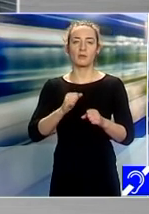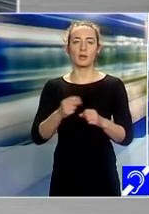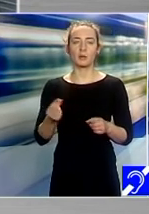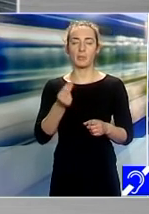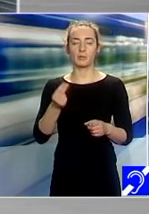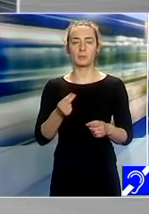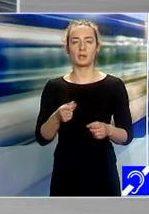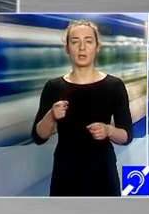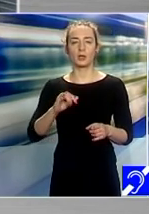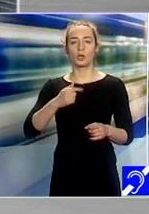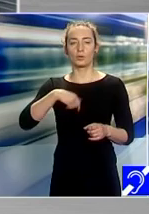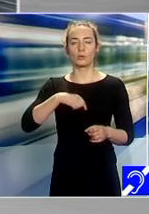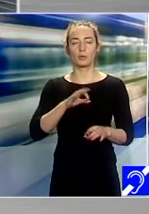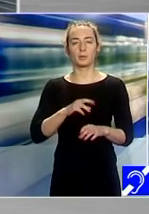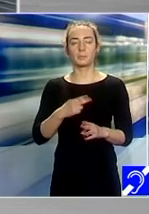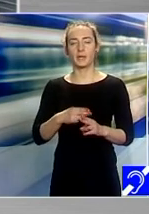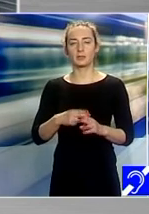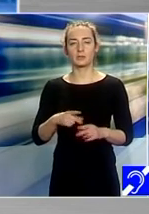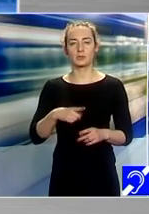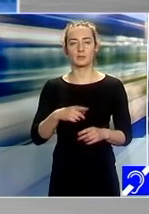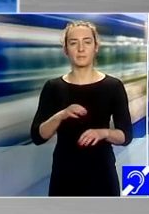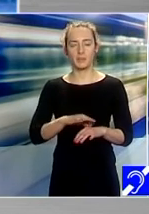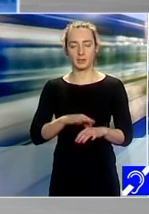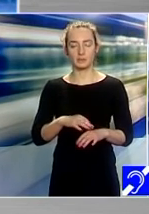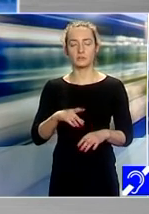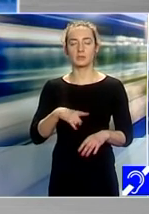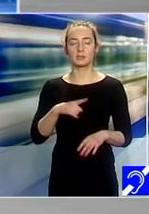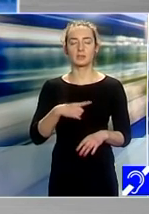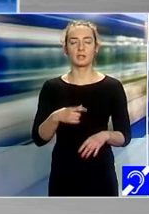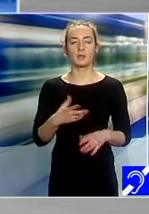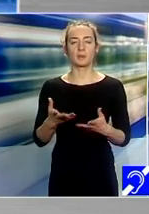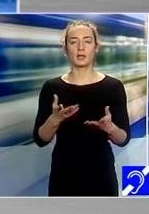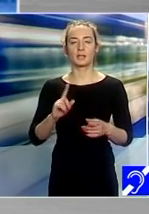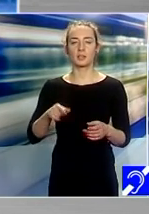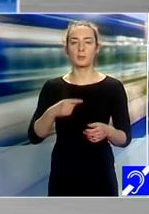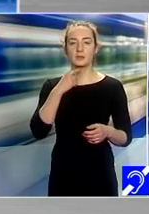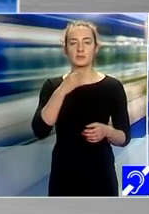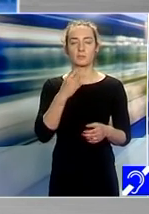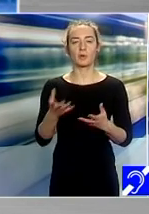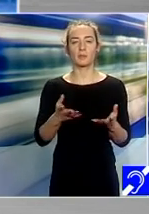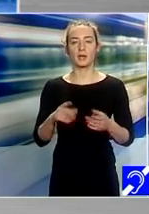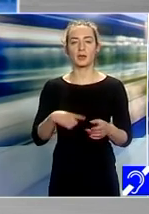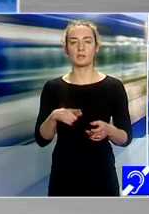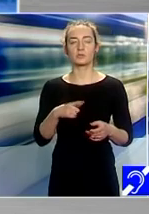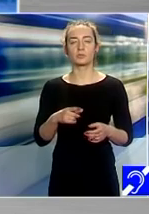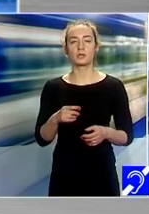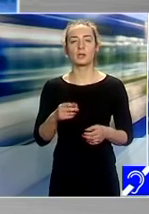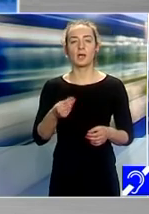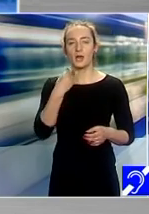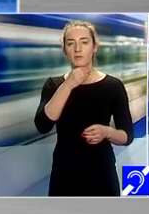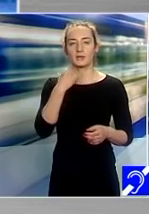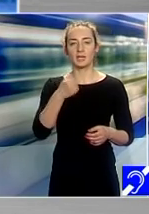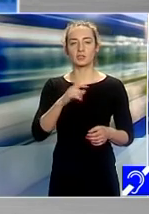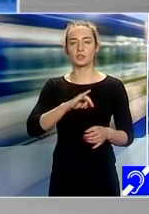Suntem cei care trebuie să le explicăm pacientelor de ce pot beneficia, care sunt riscurile, dacă există riscuri, care sunt avantajele, care